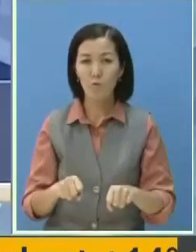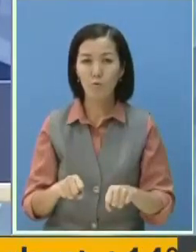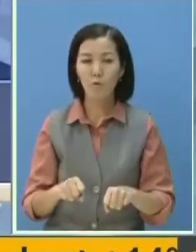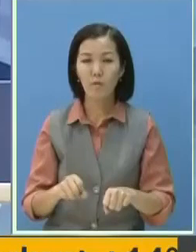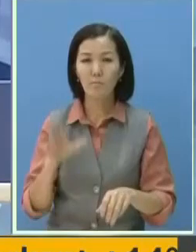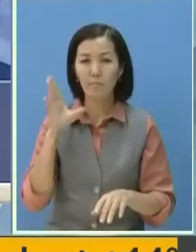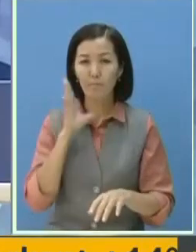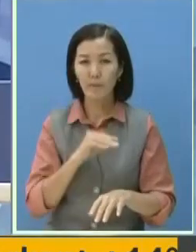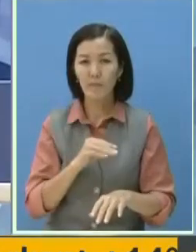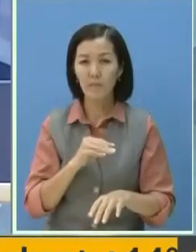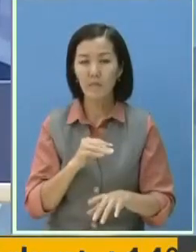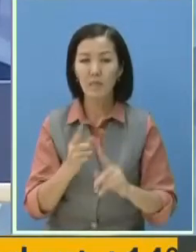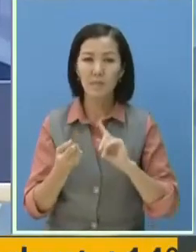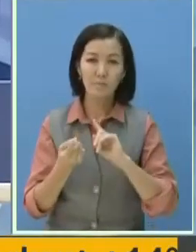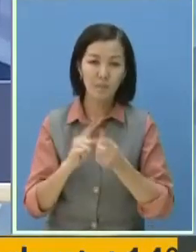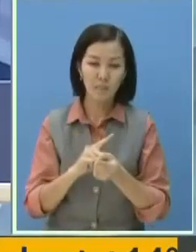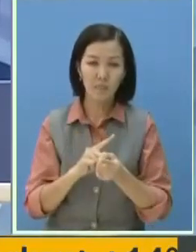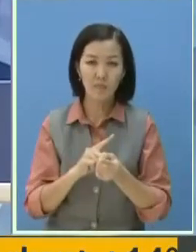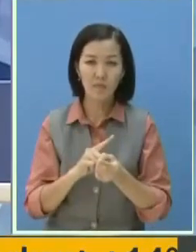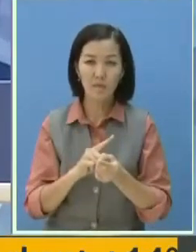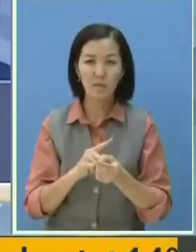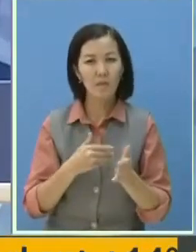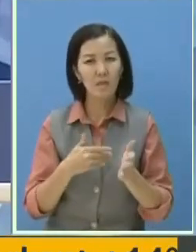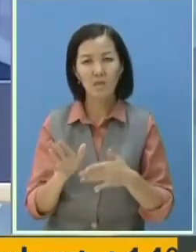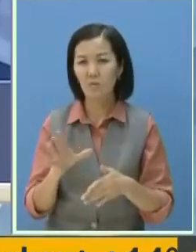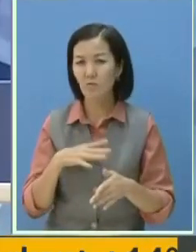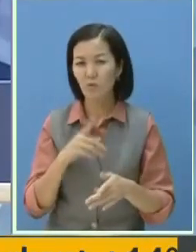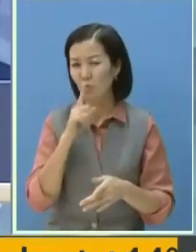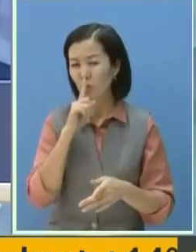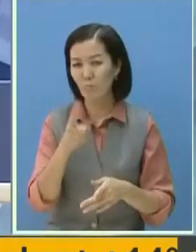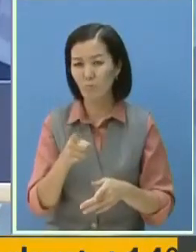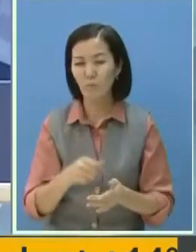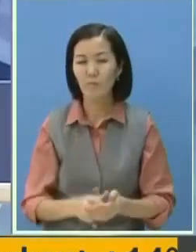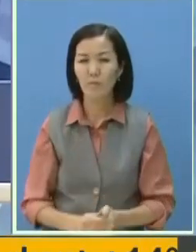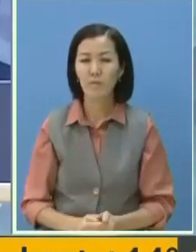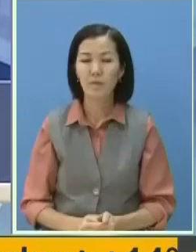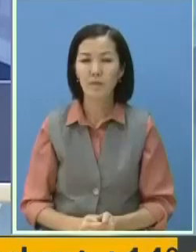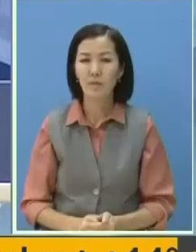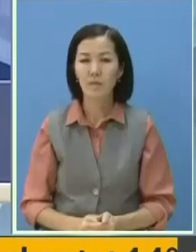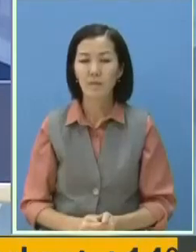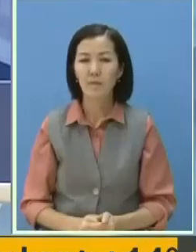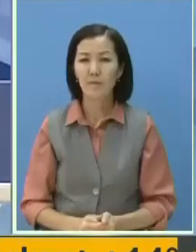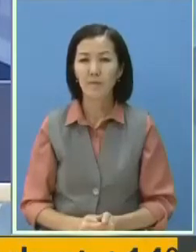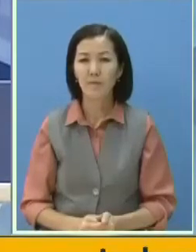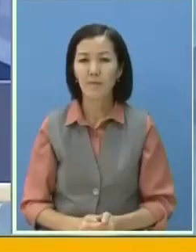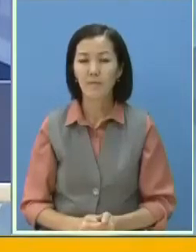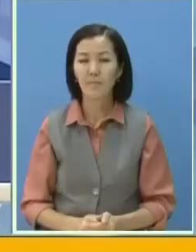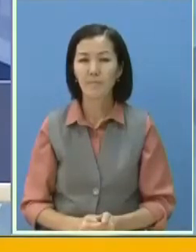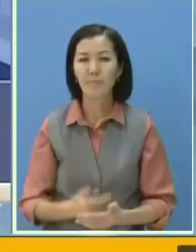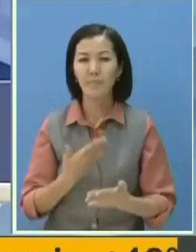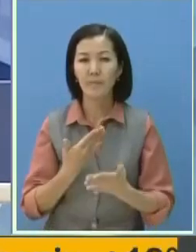генетические изменения, ну, это исключено и в отношении вакцин аденовирусных, и в